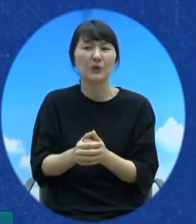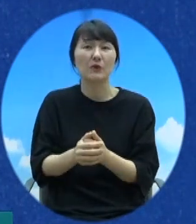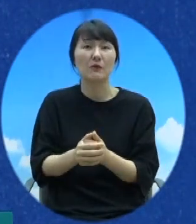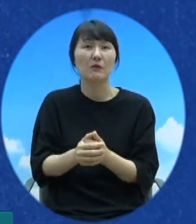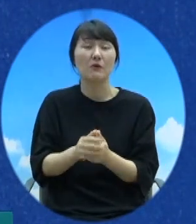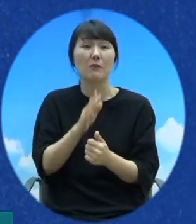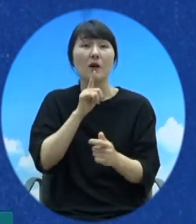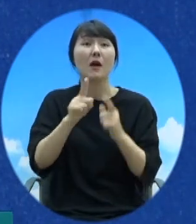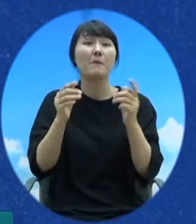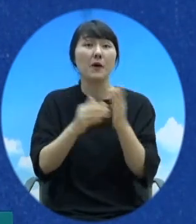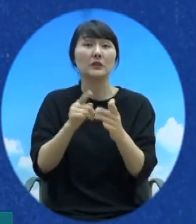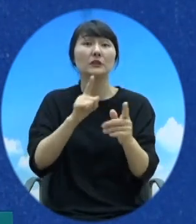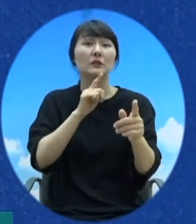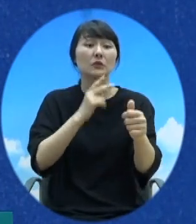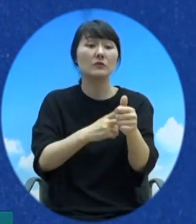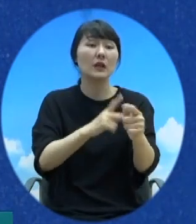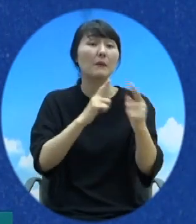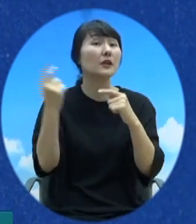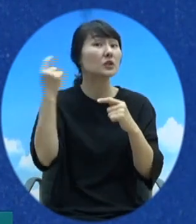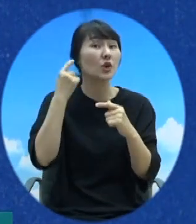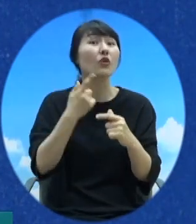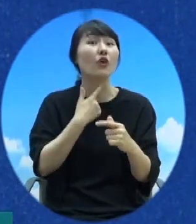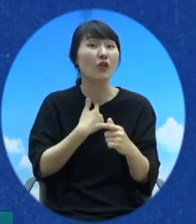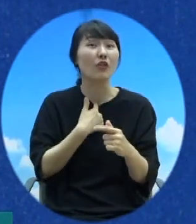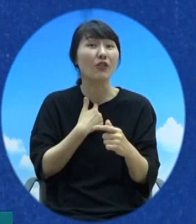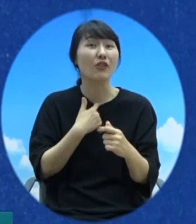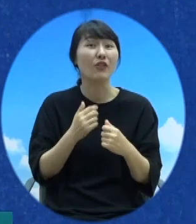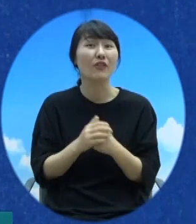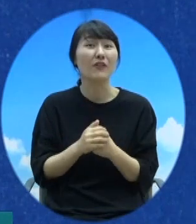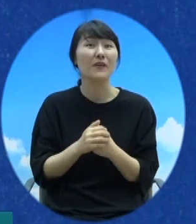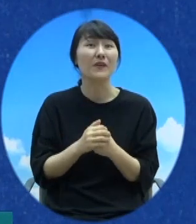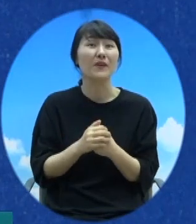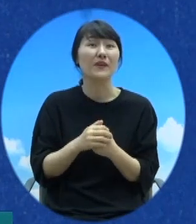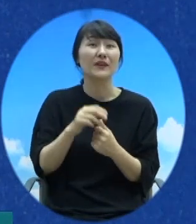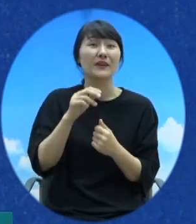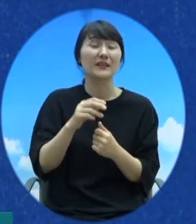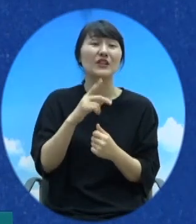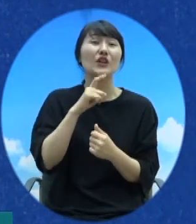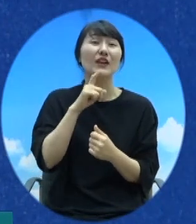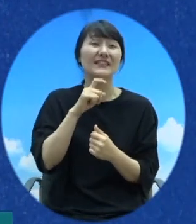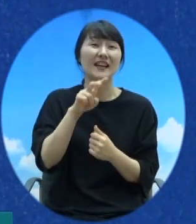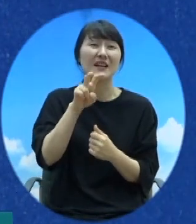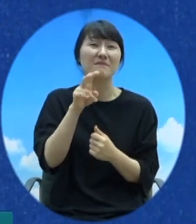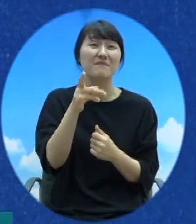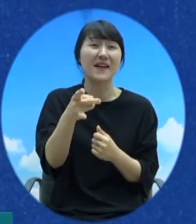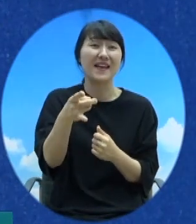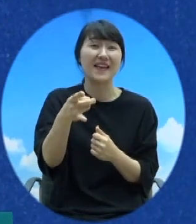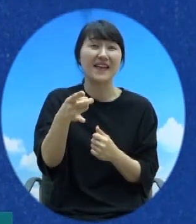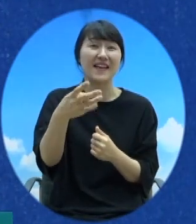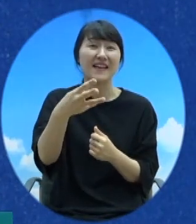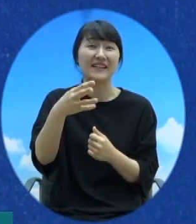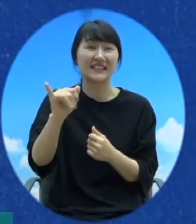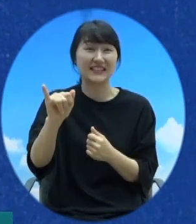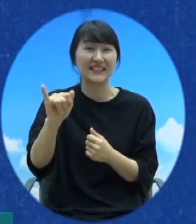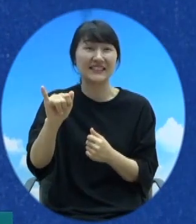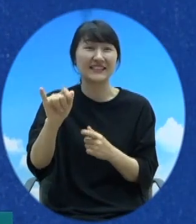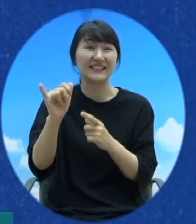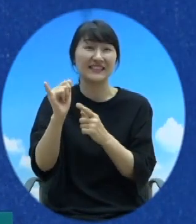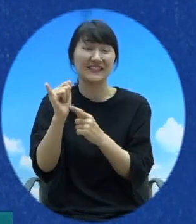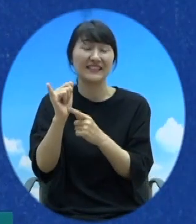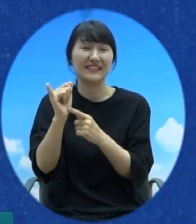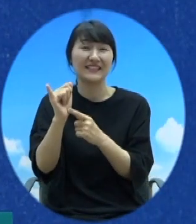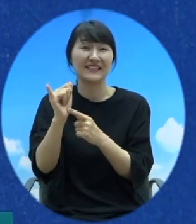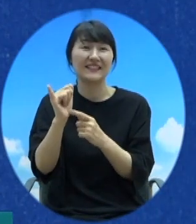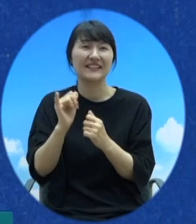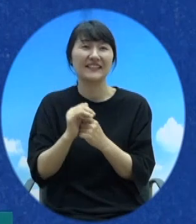그런데 그 선생님의 말씀을 듣고 이 어린 11세의 소녀 메리